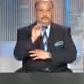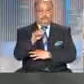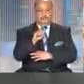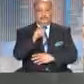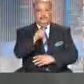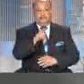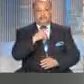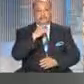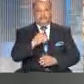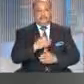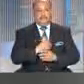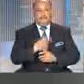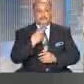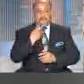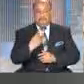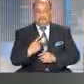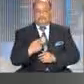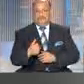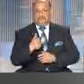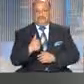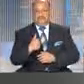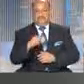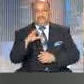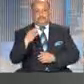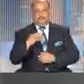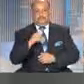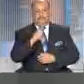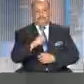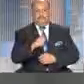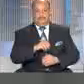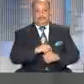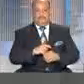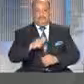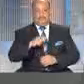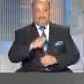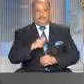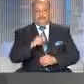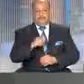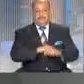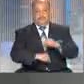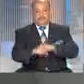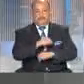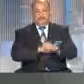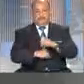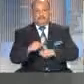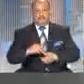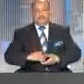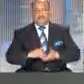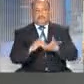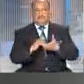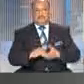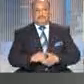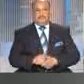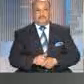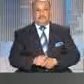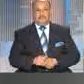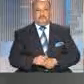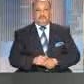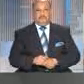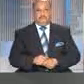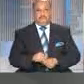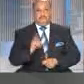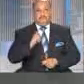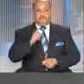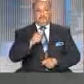يود المجيء إلى هنا لأن بلدكم رائع I love Tunisia واستبشر بها أهالي قصر